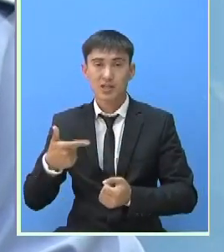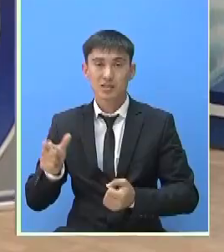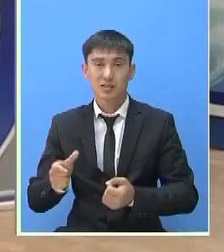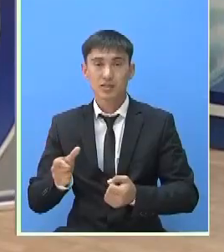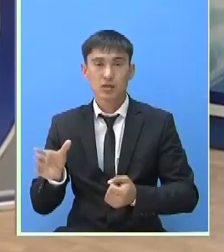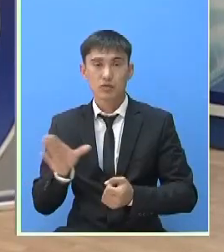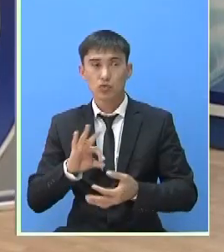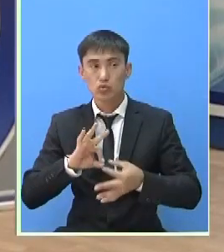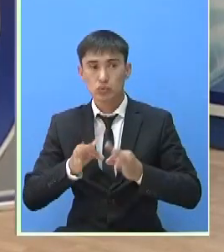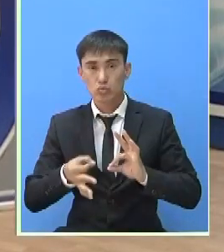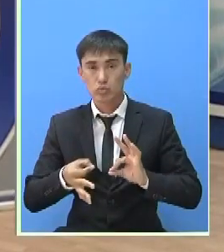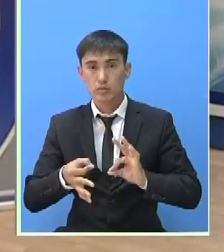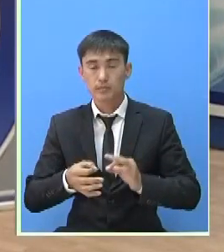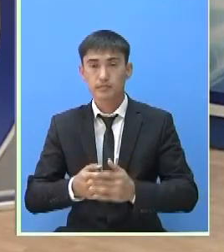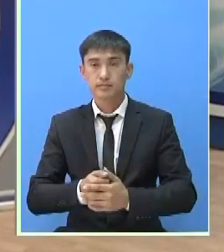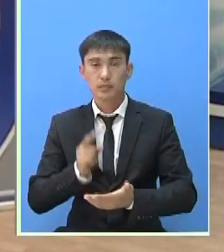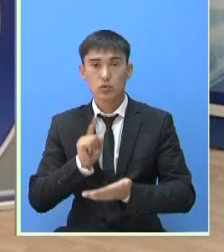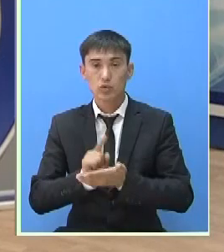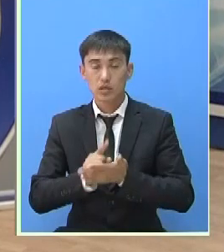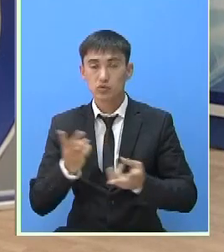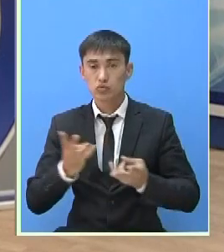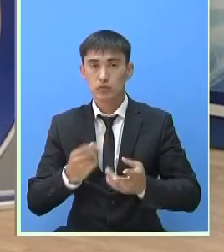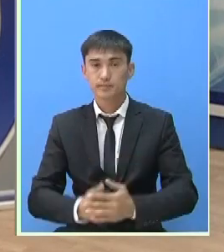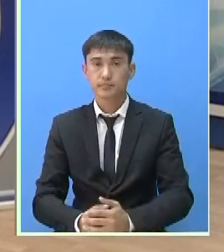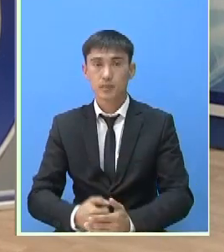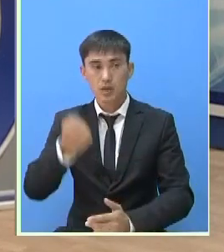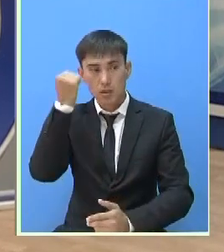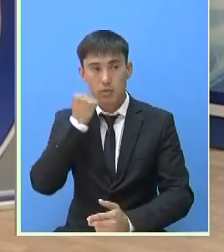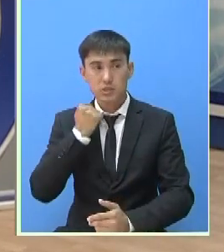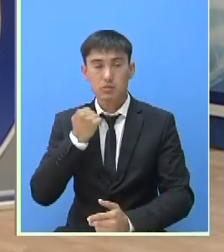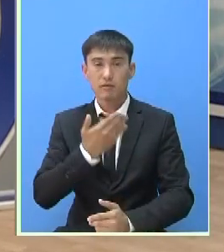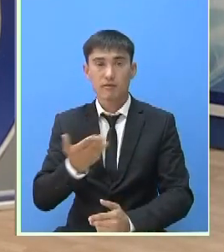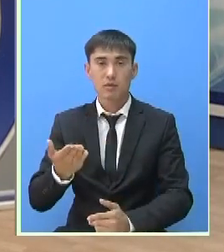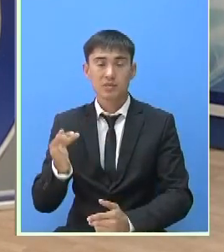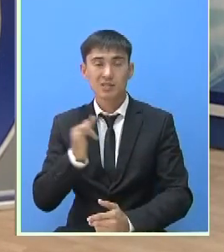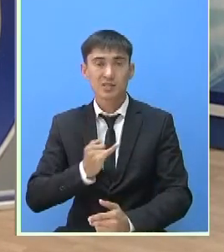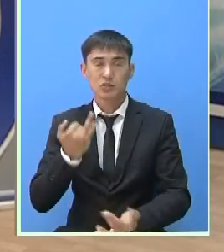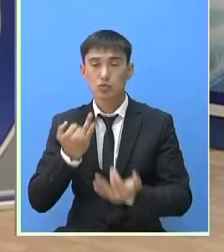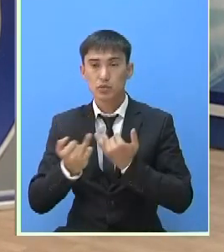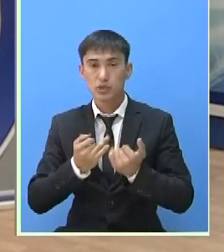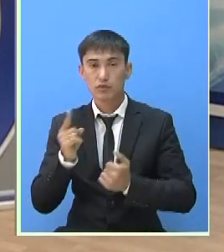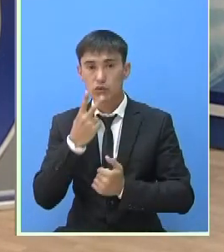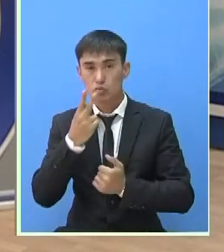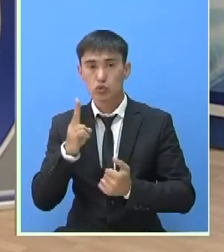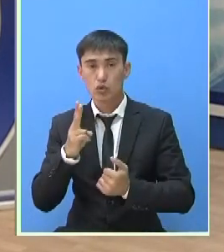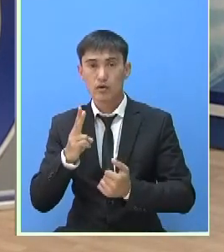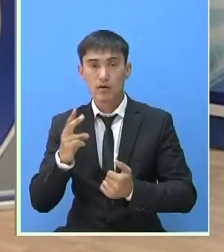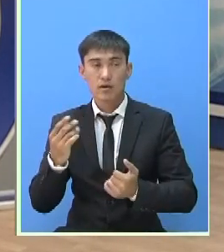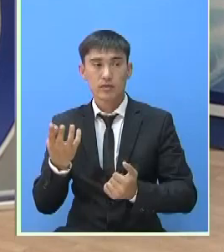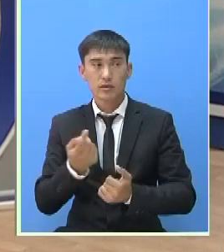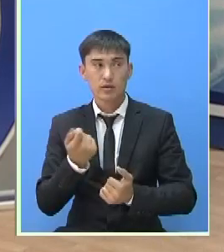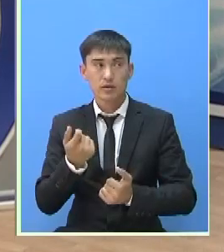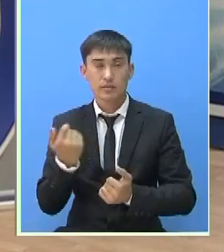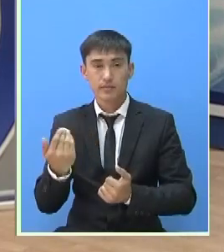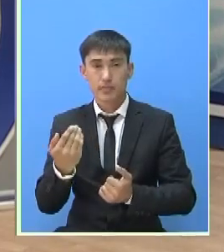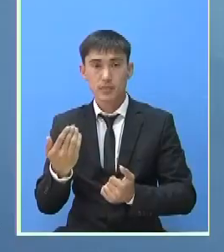есть вот. Все достаточно сложно. Да, надо доказывать. Что ж, спасибо вам за эту интересную беседу. Я вижу, что вы немножко заскучали. Рая, у